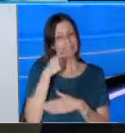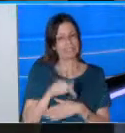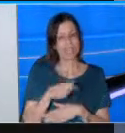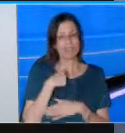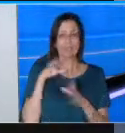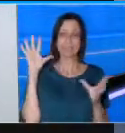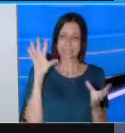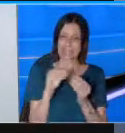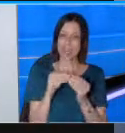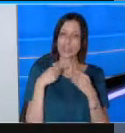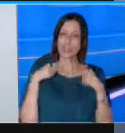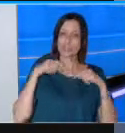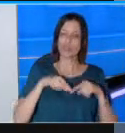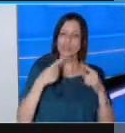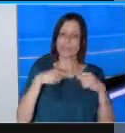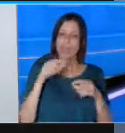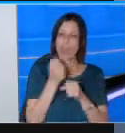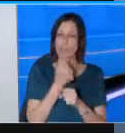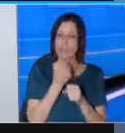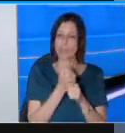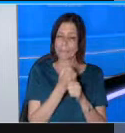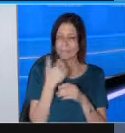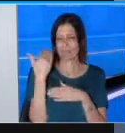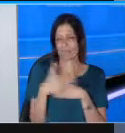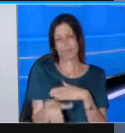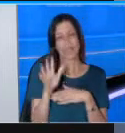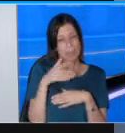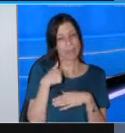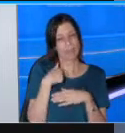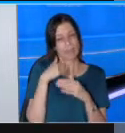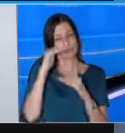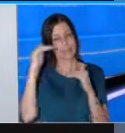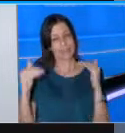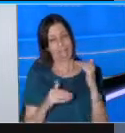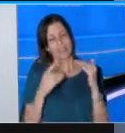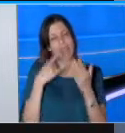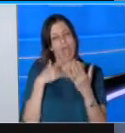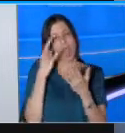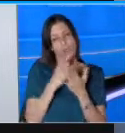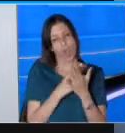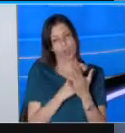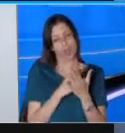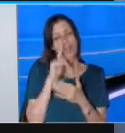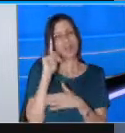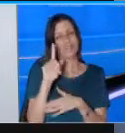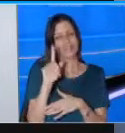הכל יושב ראש ועד עובדים, בסופו של דבר גם אני כפוף לחוק,